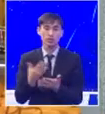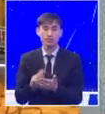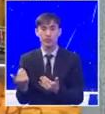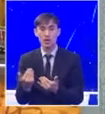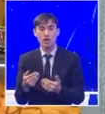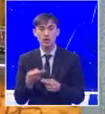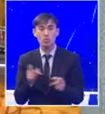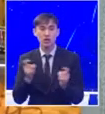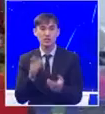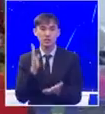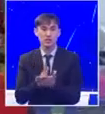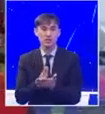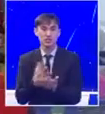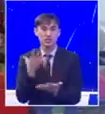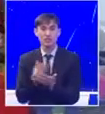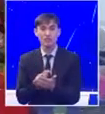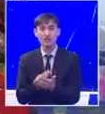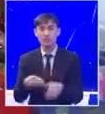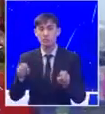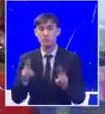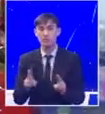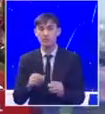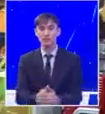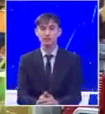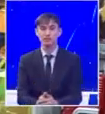этого у магазина есть и свои спецоферты.